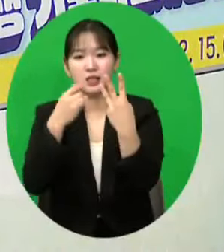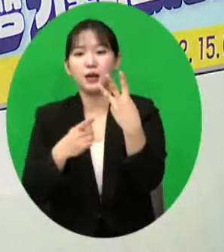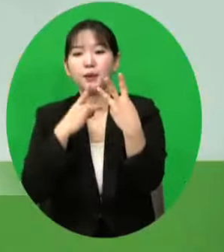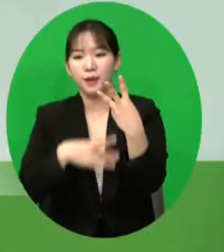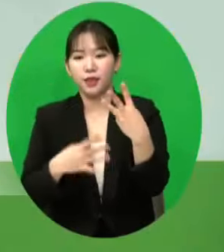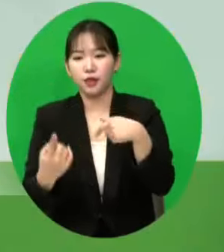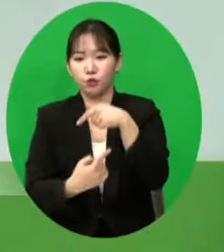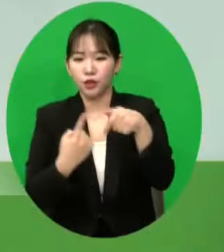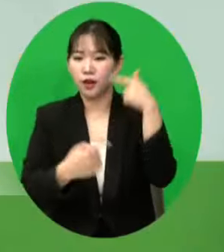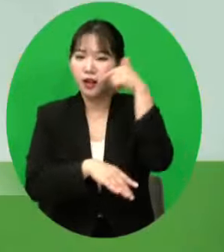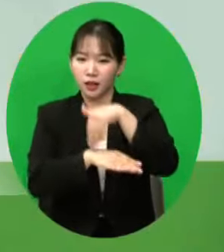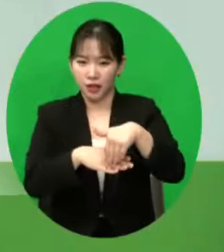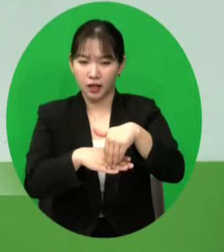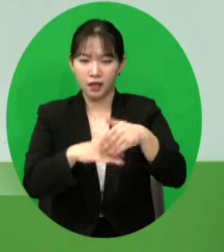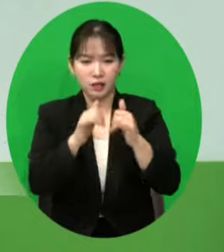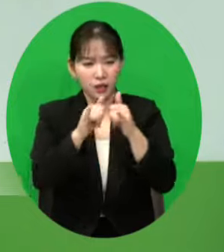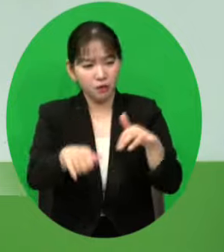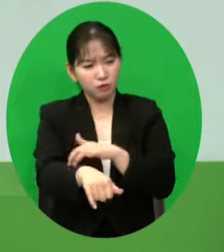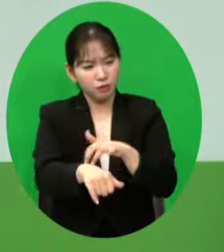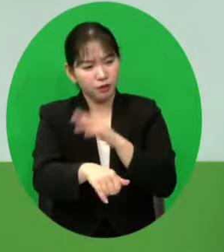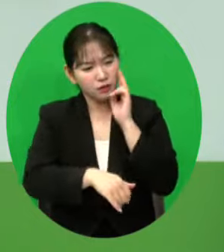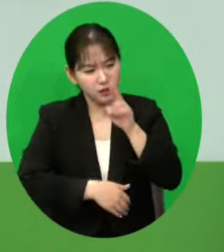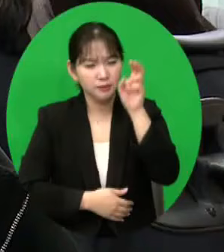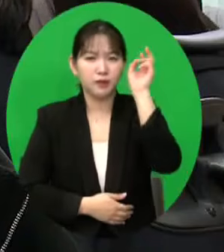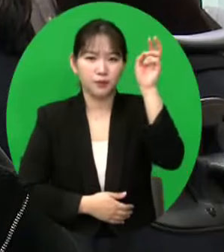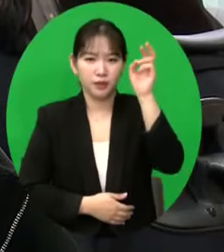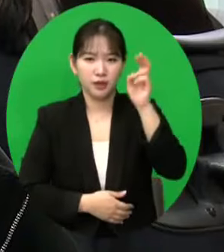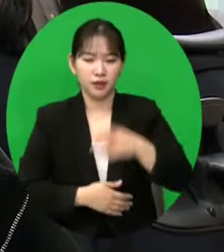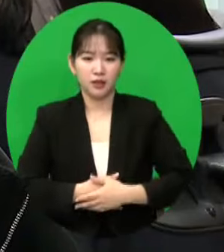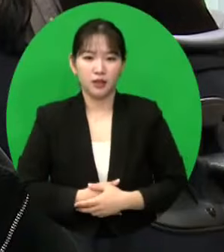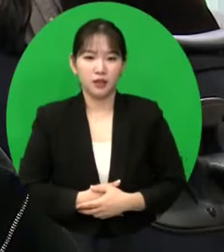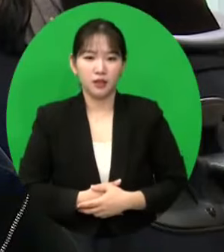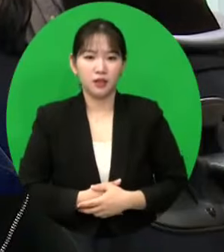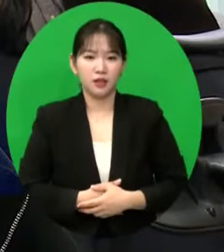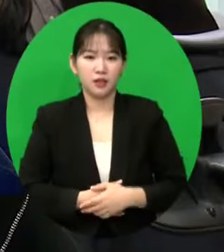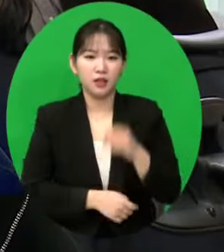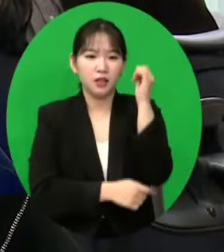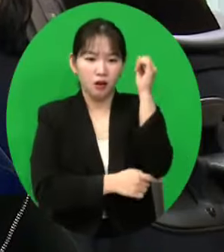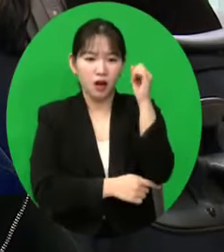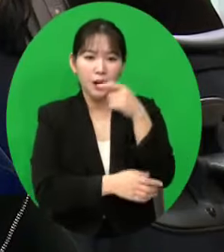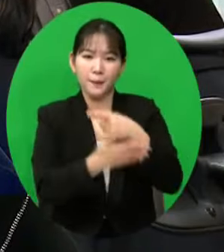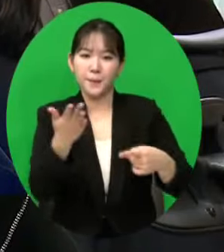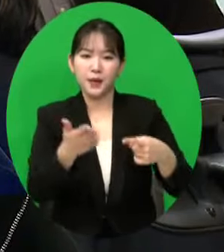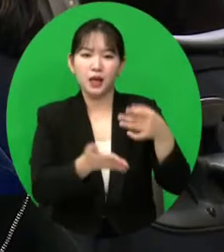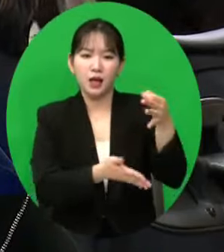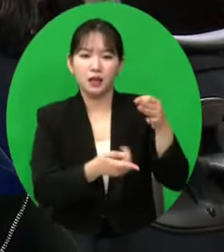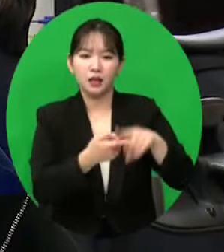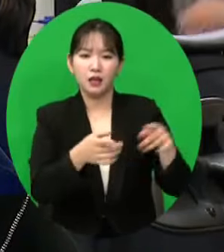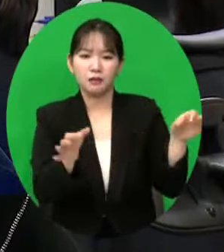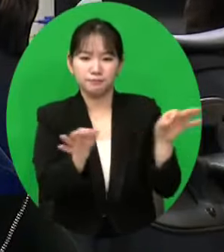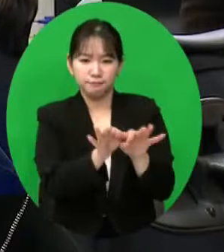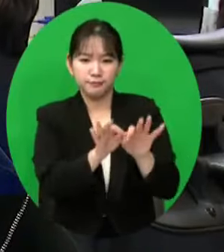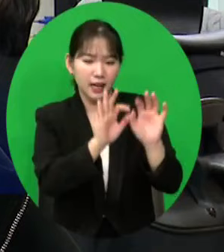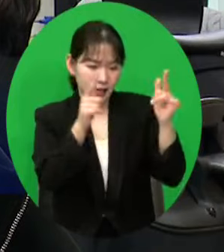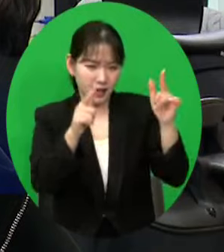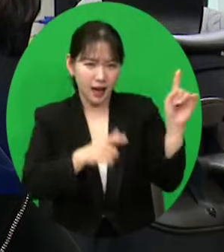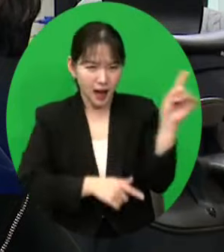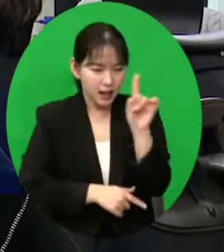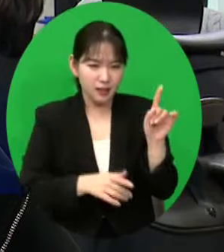차례에 그쳐 시민들의 큰 불편이 예상됩니다. 네, 영암은 손실 부담금에 대해서